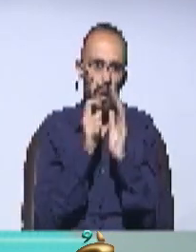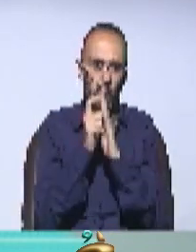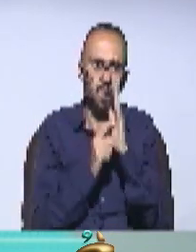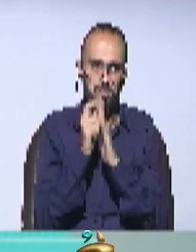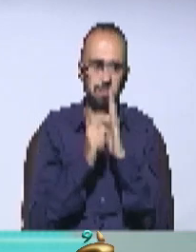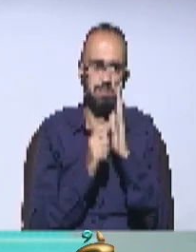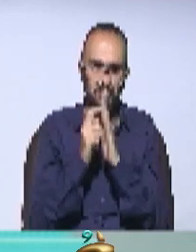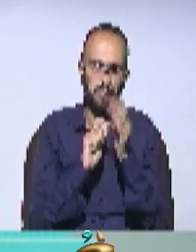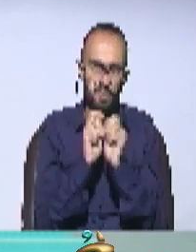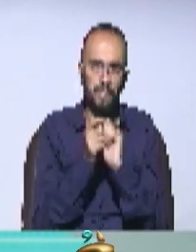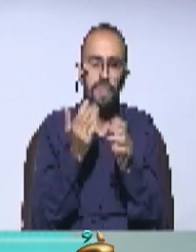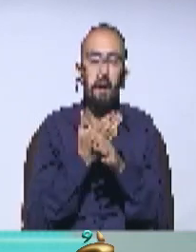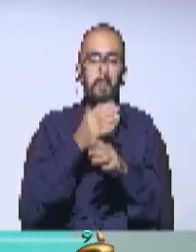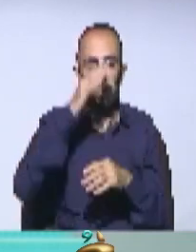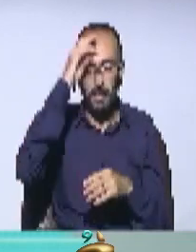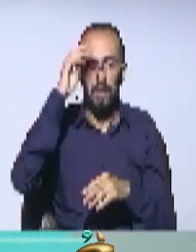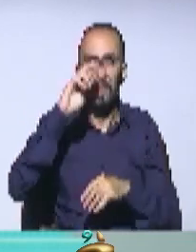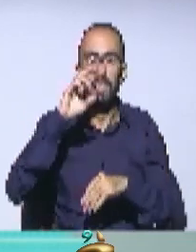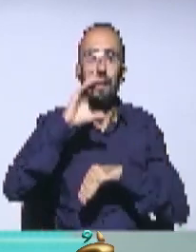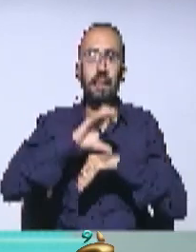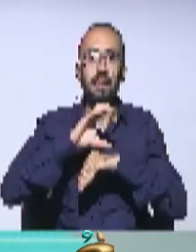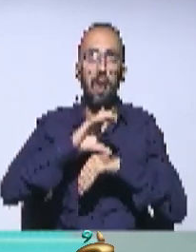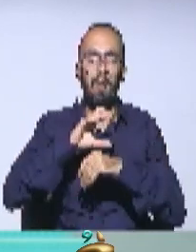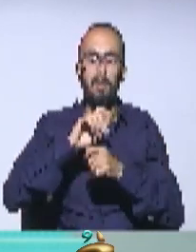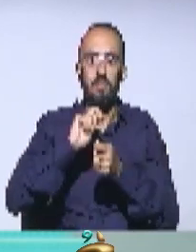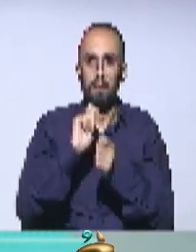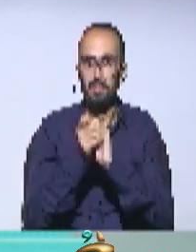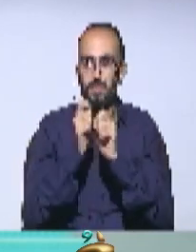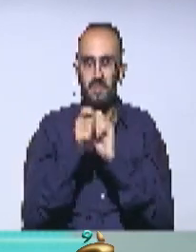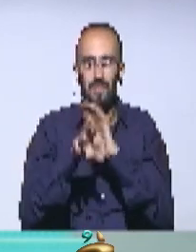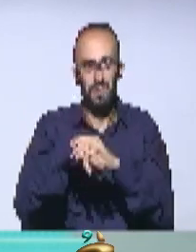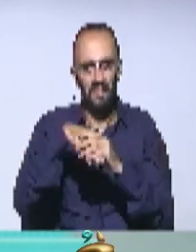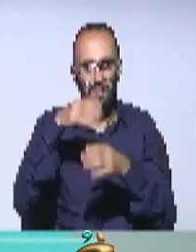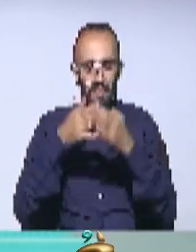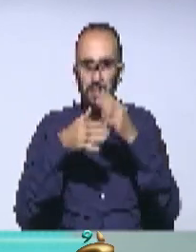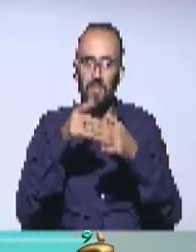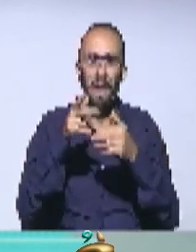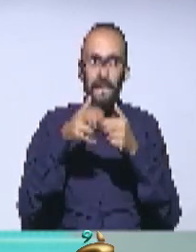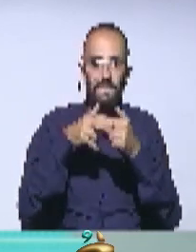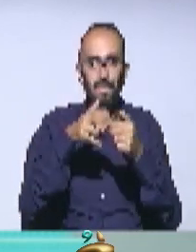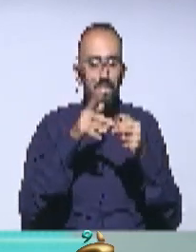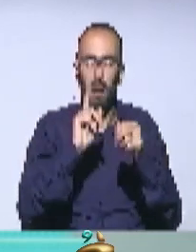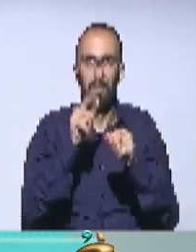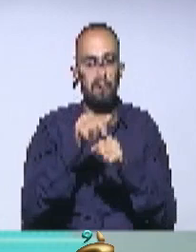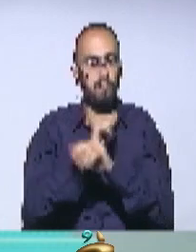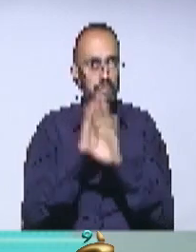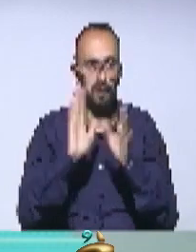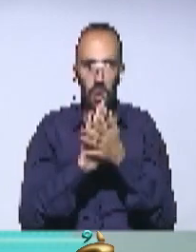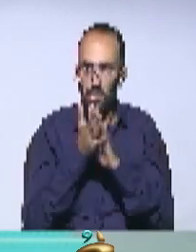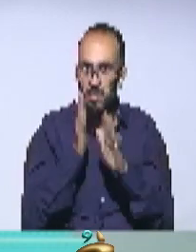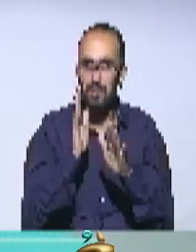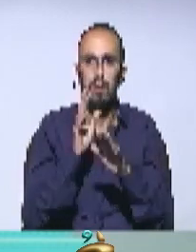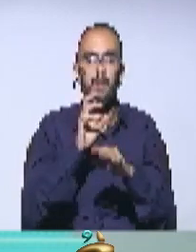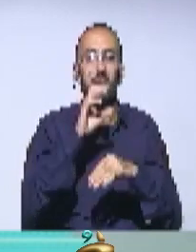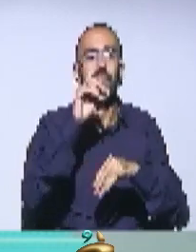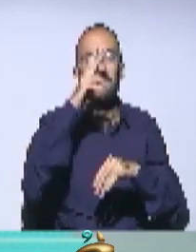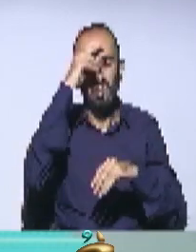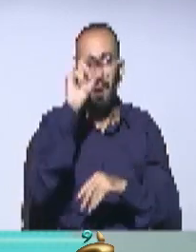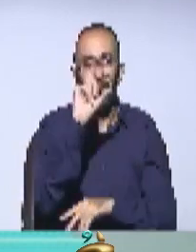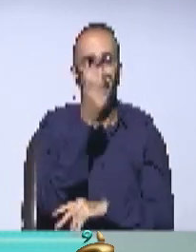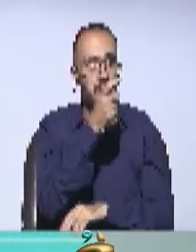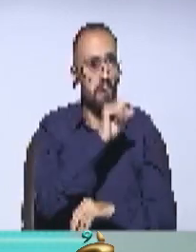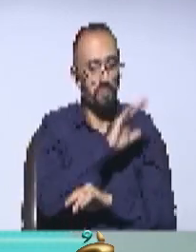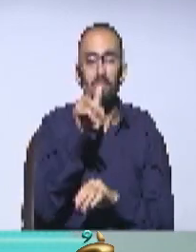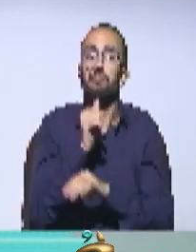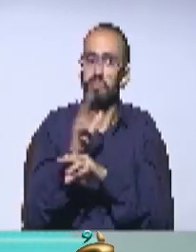مع نيابة الأنبا بولا الذي كان يتردد مع وفد من الكنيسة في هذا الوقت. صحيح. إلى مجلس النواب، وفي وجود السيد